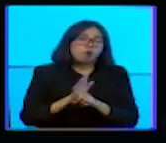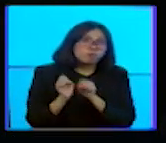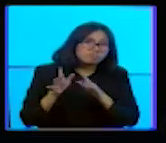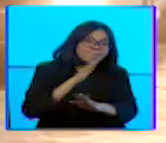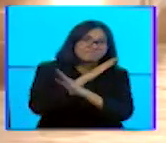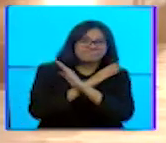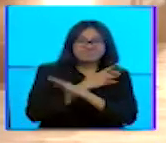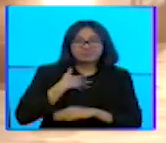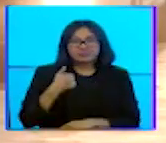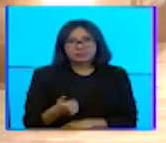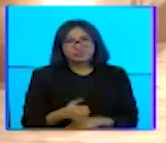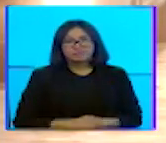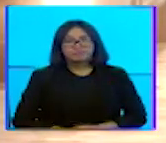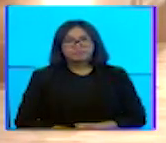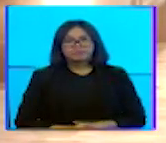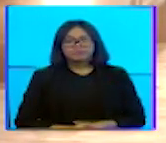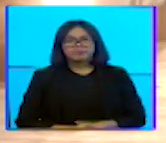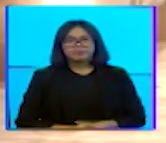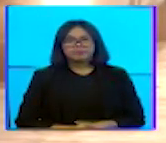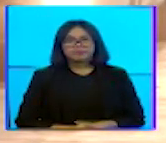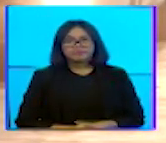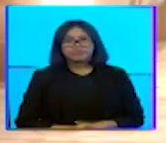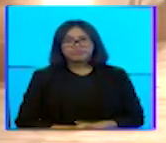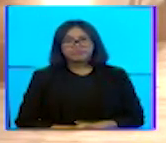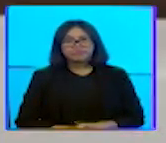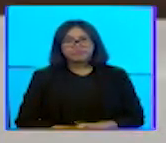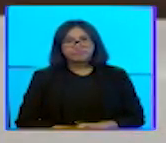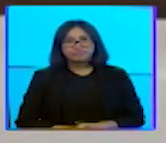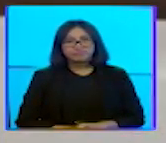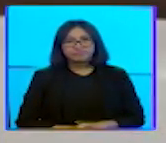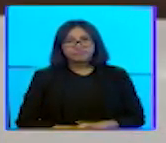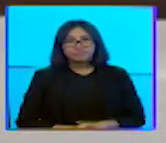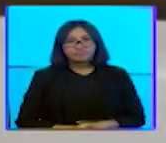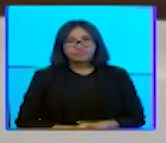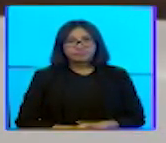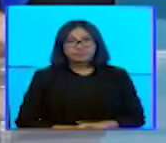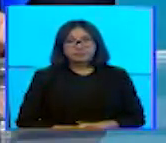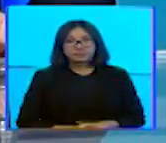Dari Jakarta, Armalina, Winardi Mas melaporkan.